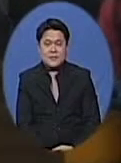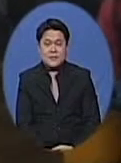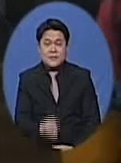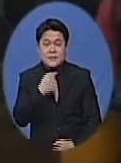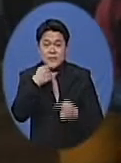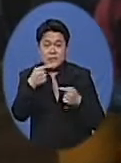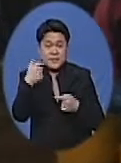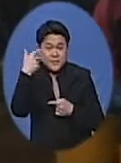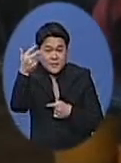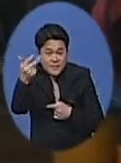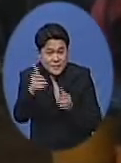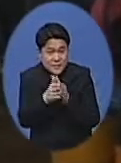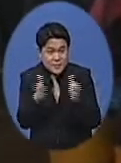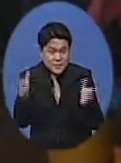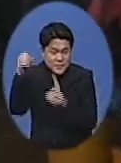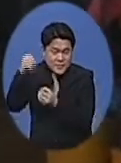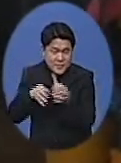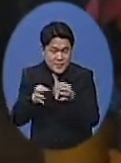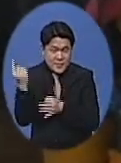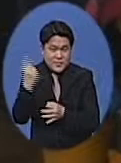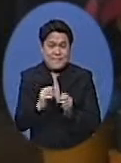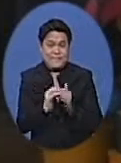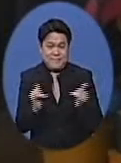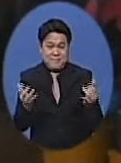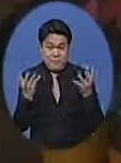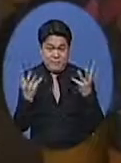설을 한 주 앞두고 전통시장을 찾은 시민들.